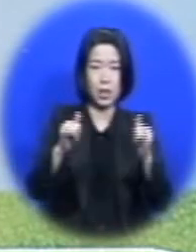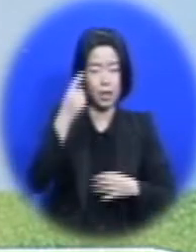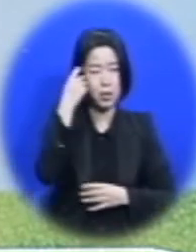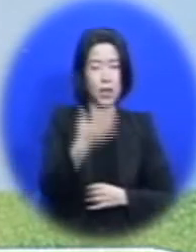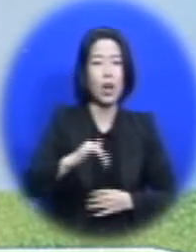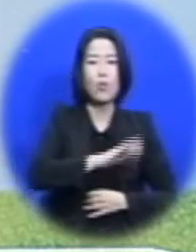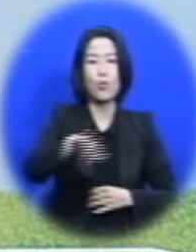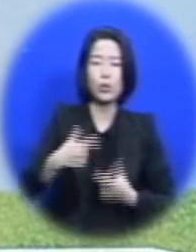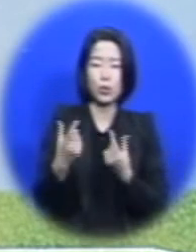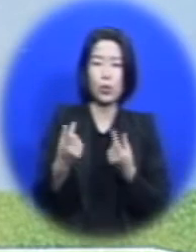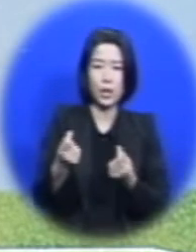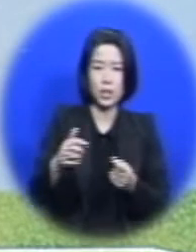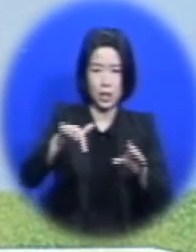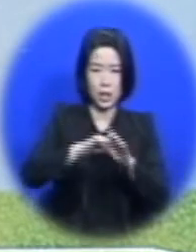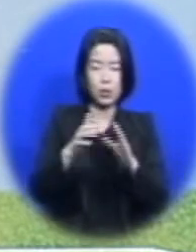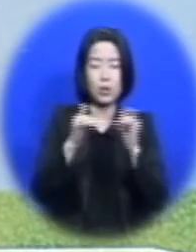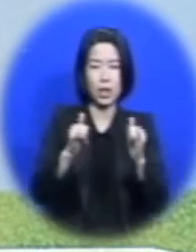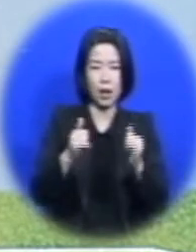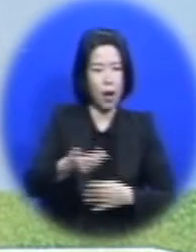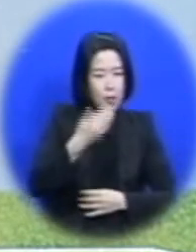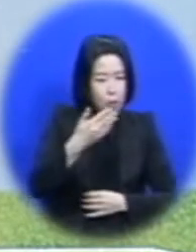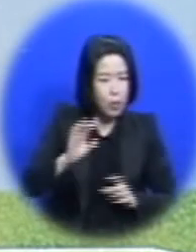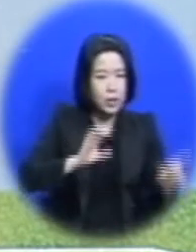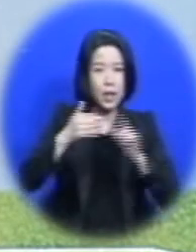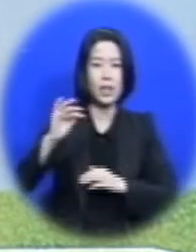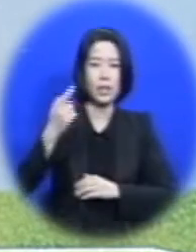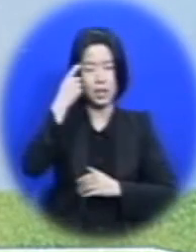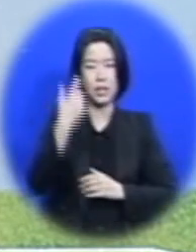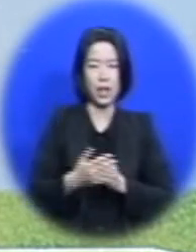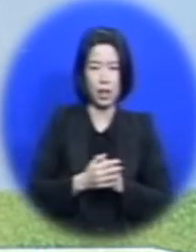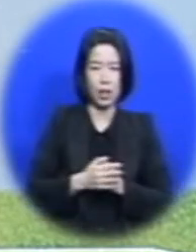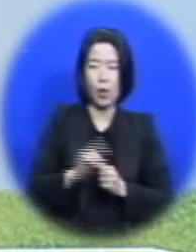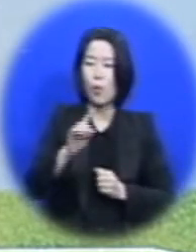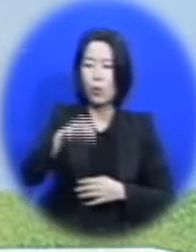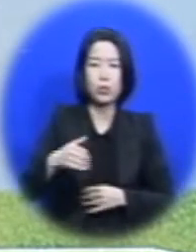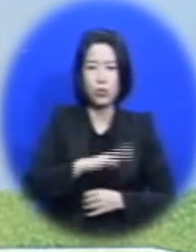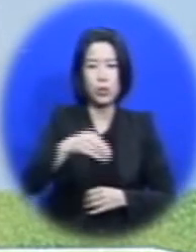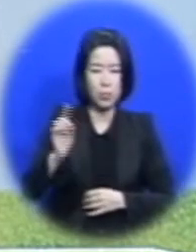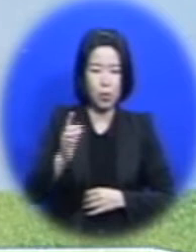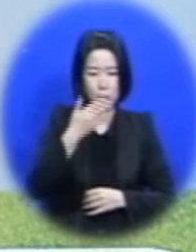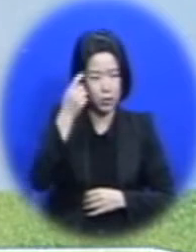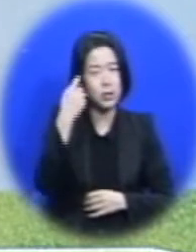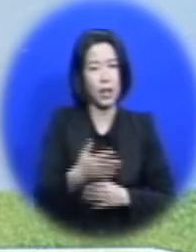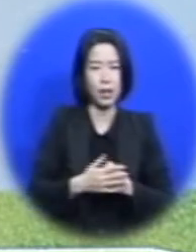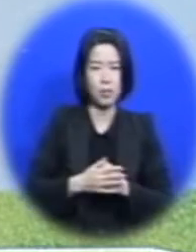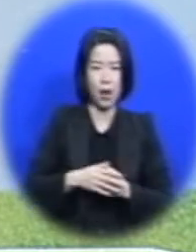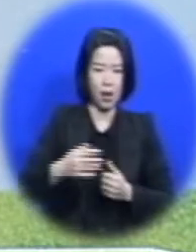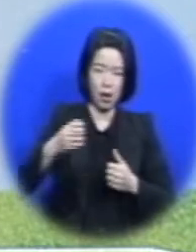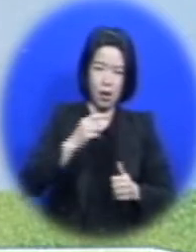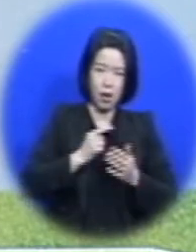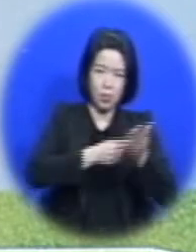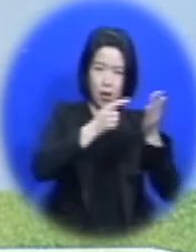그래도 먹고 살아야 되냐 각 염은 닫아 놓으면 우리는 어디서 뭘 먹냐 그러면서 뭐 항의를 하는 데